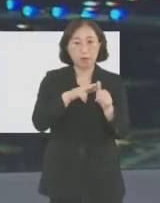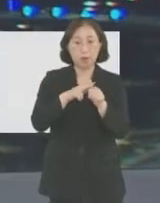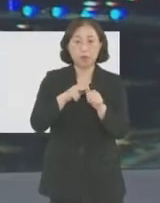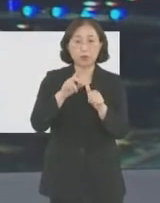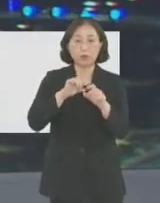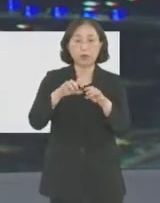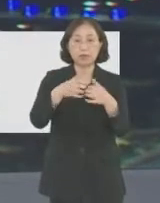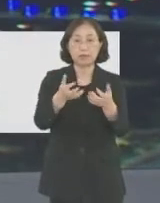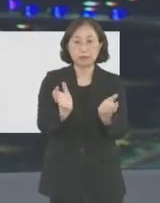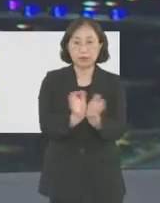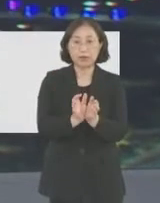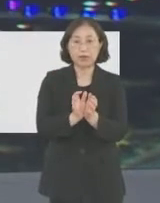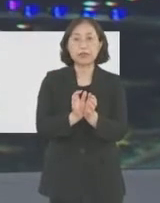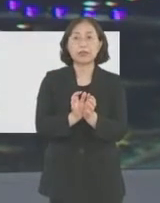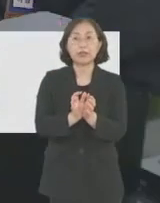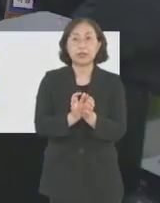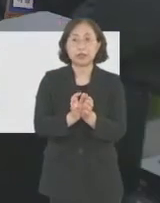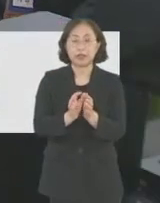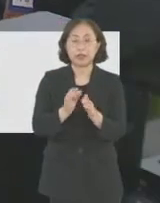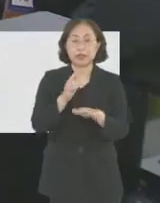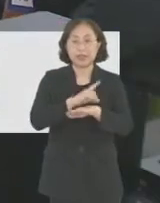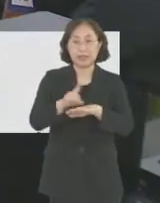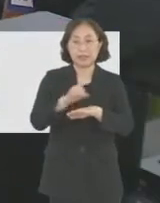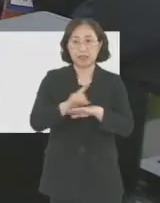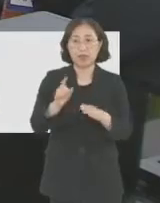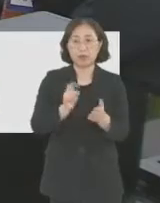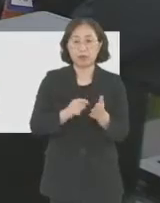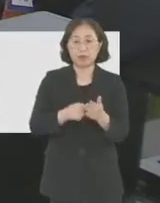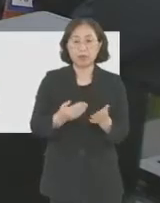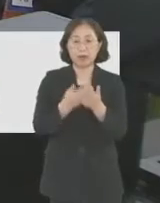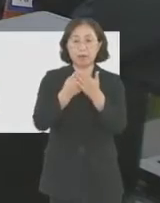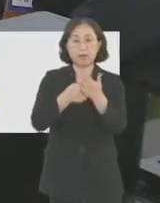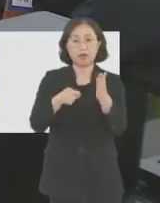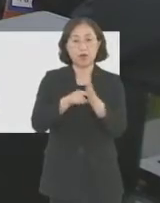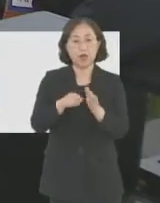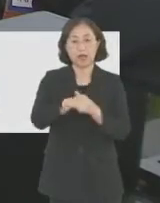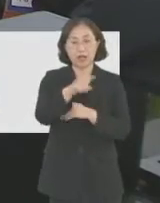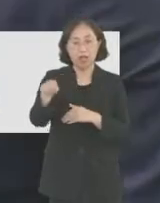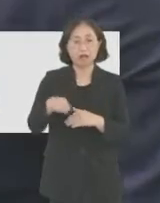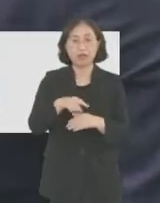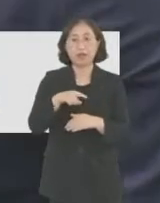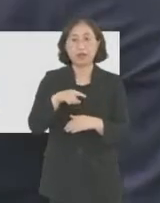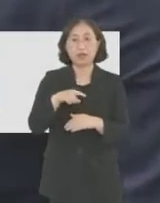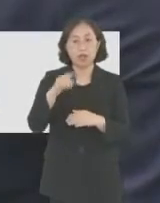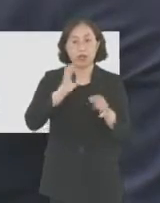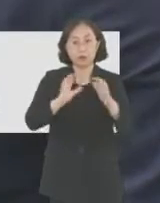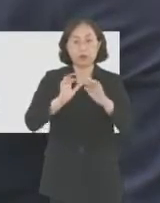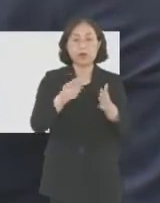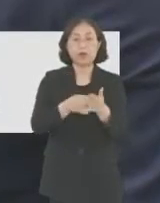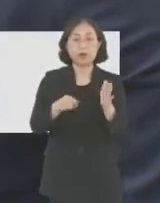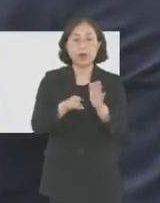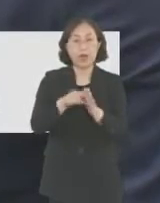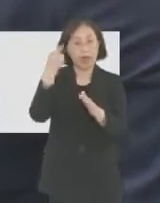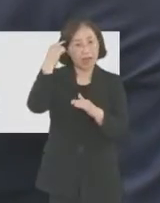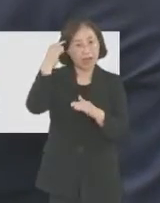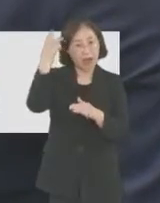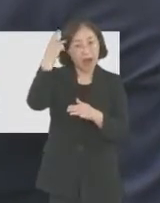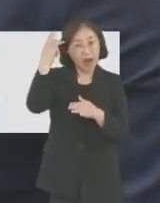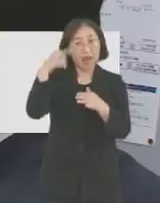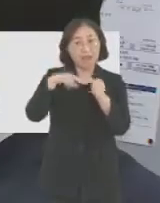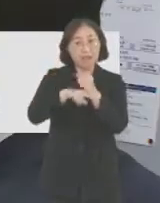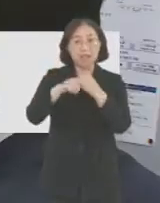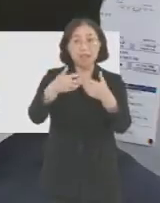과학기술정보통신부는 연구개발 디지털화 촉진 방안을 위한 현장 의견 청취와 정책 방향 논의를 위해 카이스트